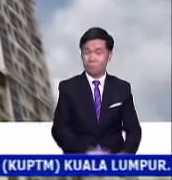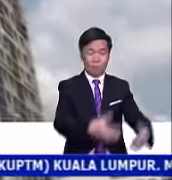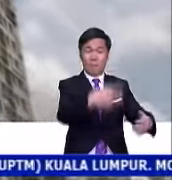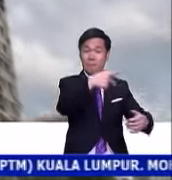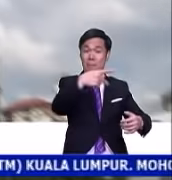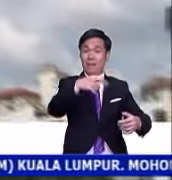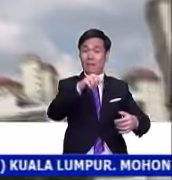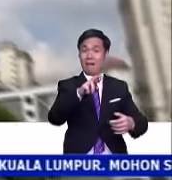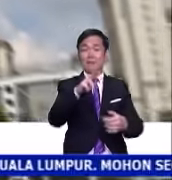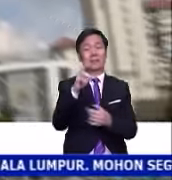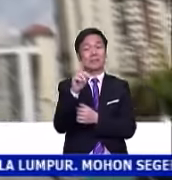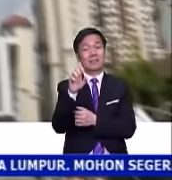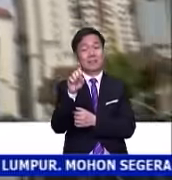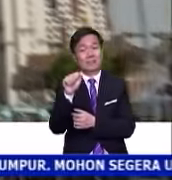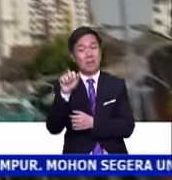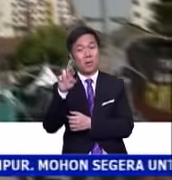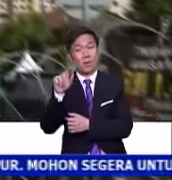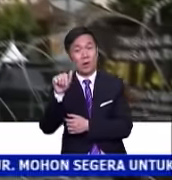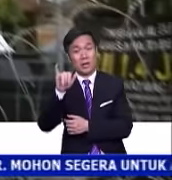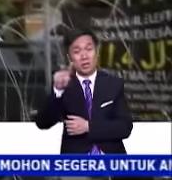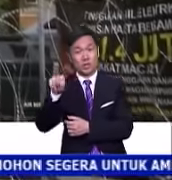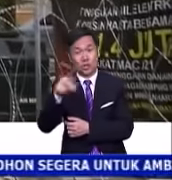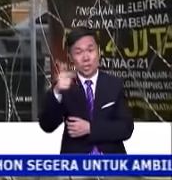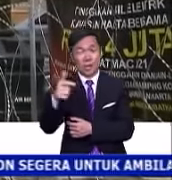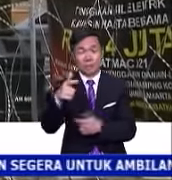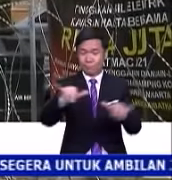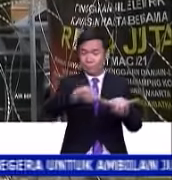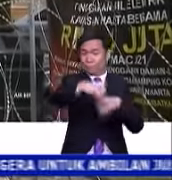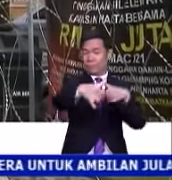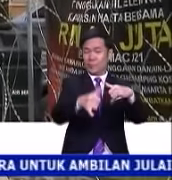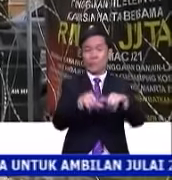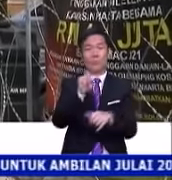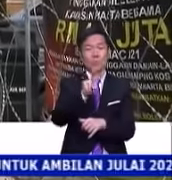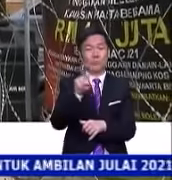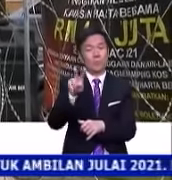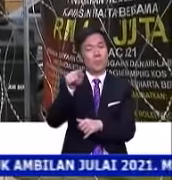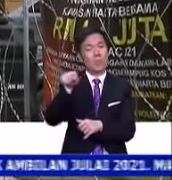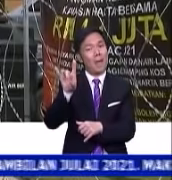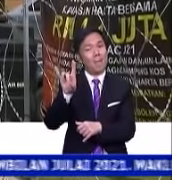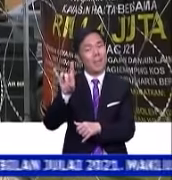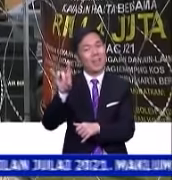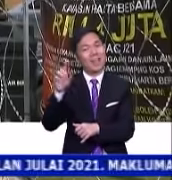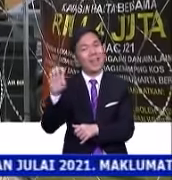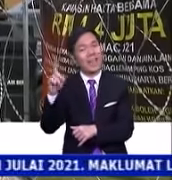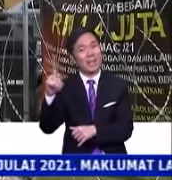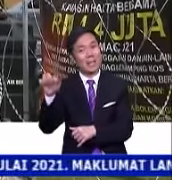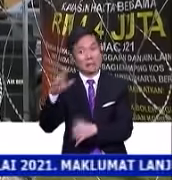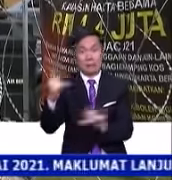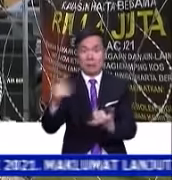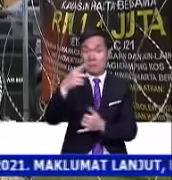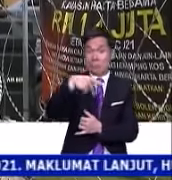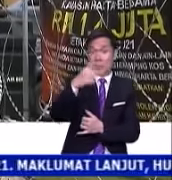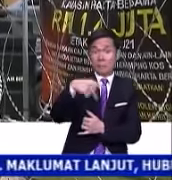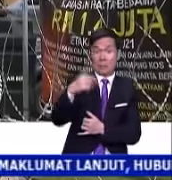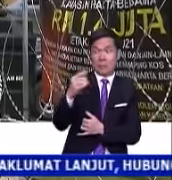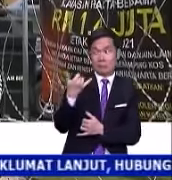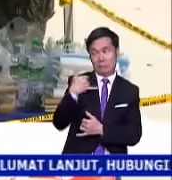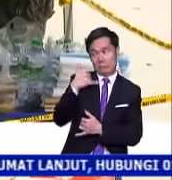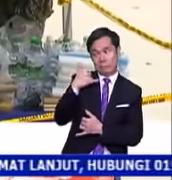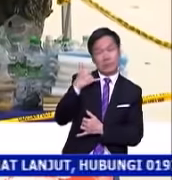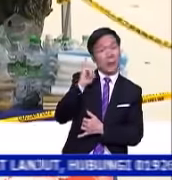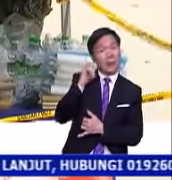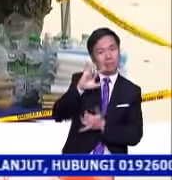Awam Desa Rejang dengan keluasan 20.28 ekar dikenakan penguatkuasaan PKPD bermula